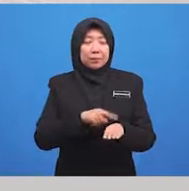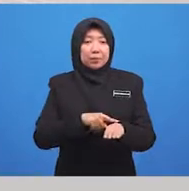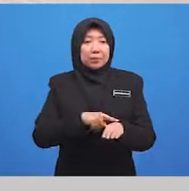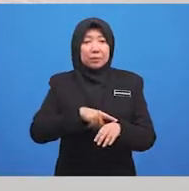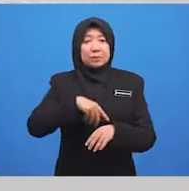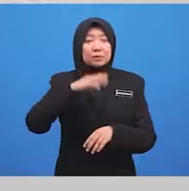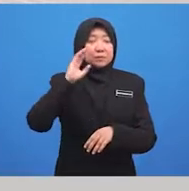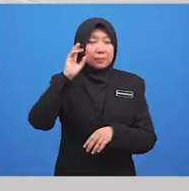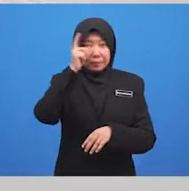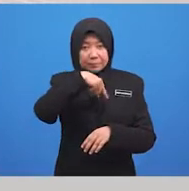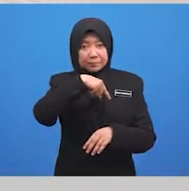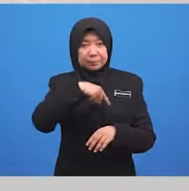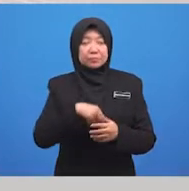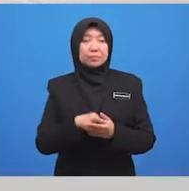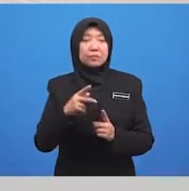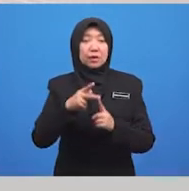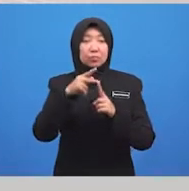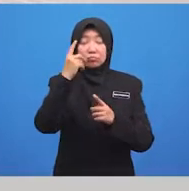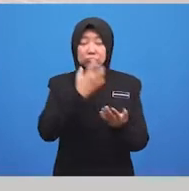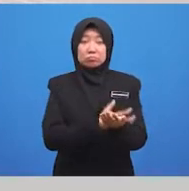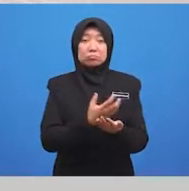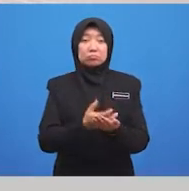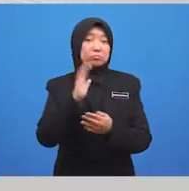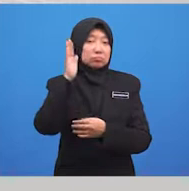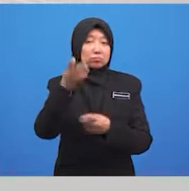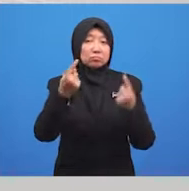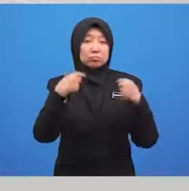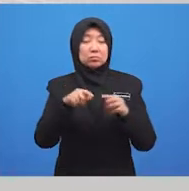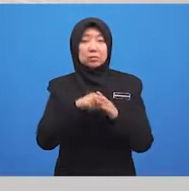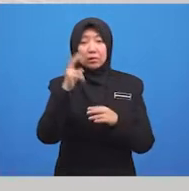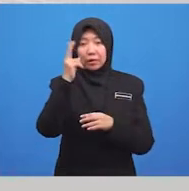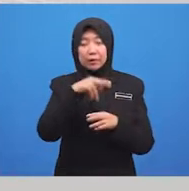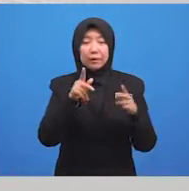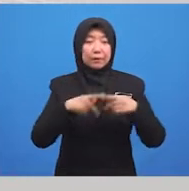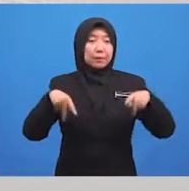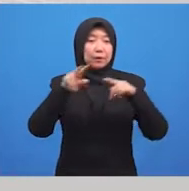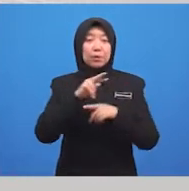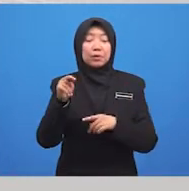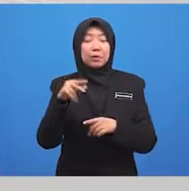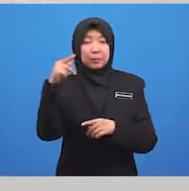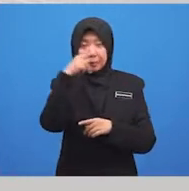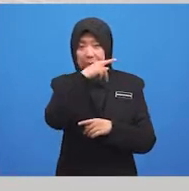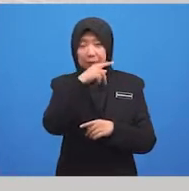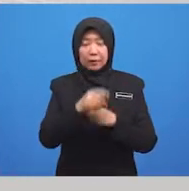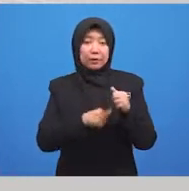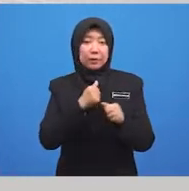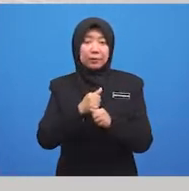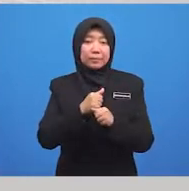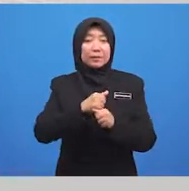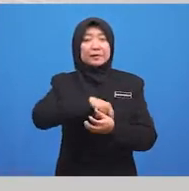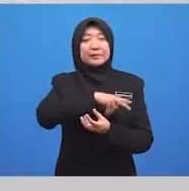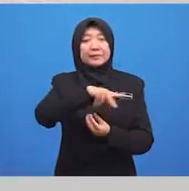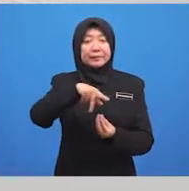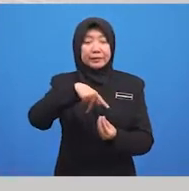masa depan, khasnya untuk generasi akan datang terhadap keperluan dan pemeliharaan